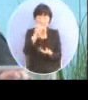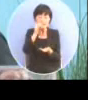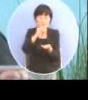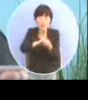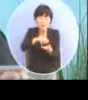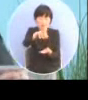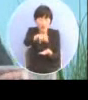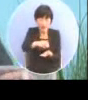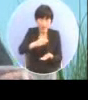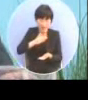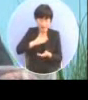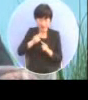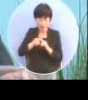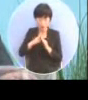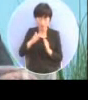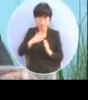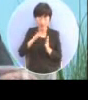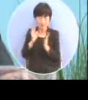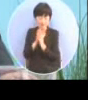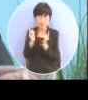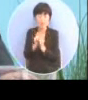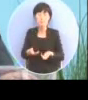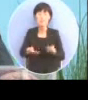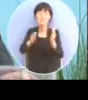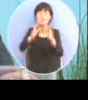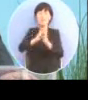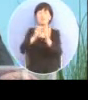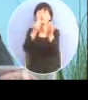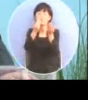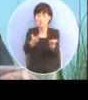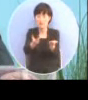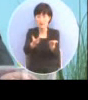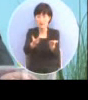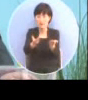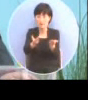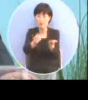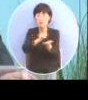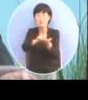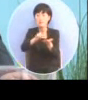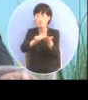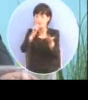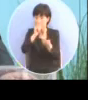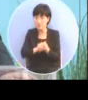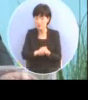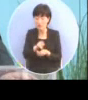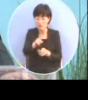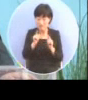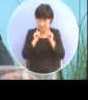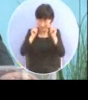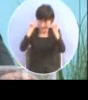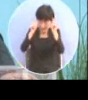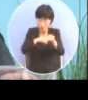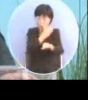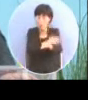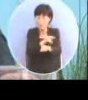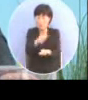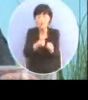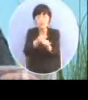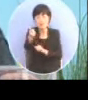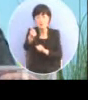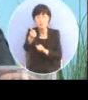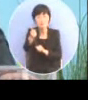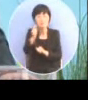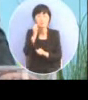Kinh Thánh là ngươi là tảng đá, ta sẽ xây dựng hội thánh ta trên đá này. 음부의 권세가 너를 이기지 못. Các quyền âm phủ sẽ không thắng được